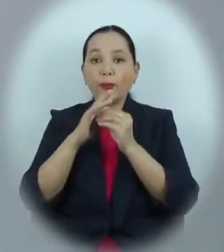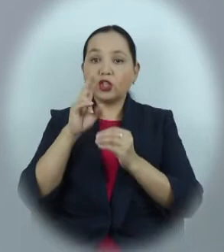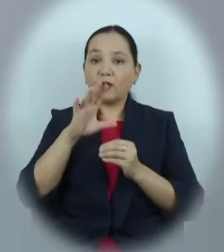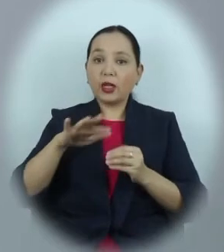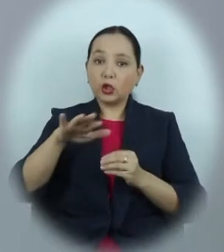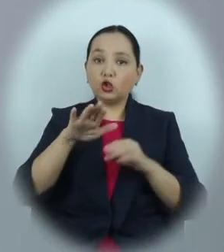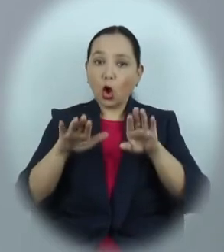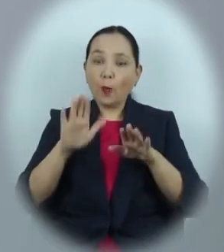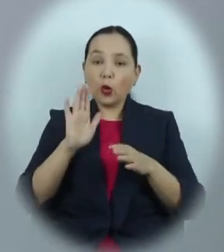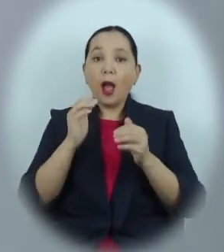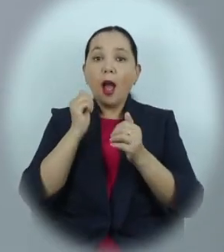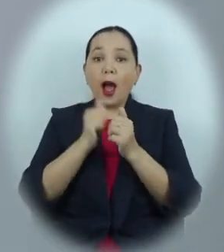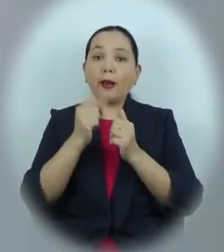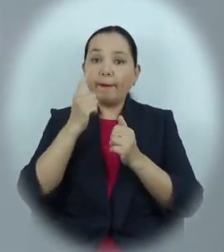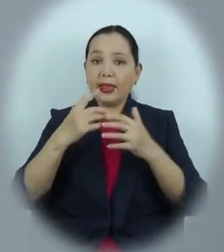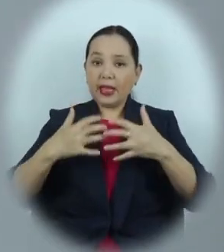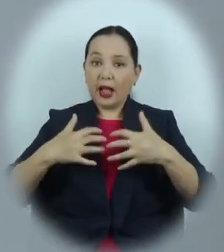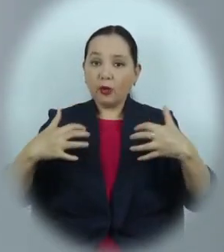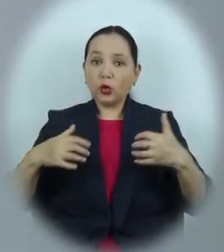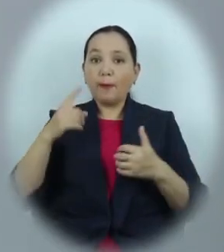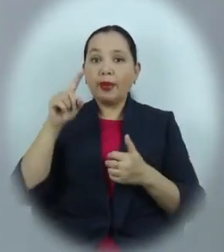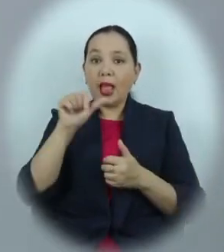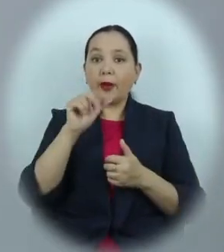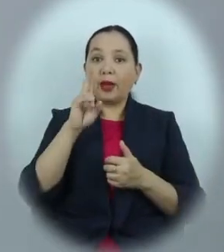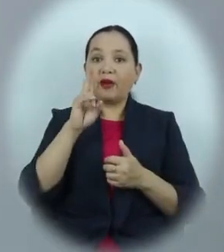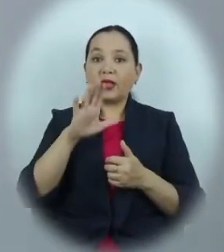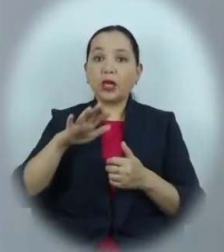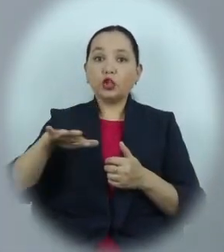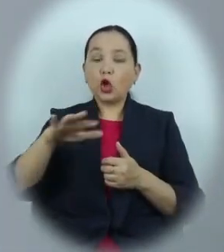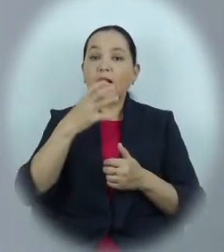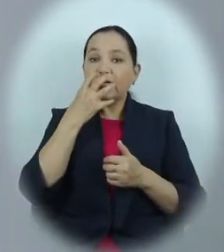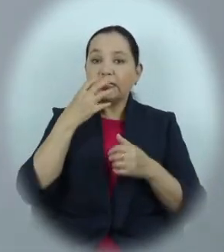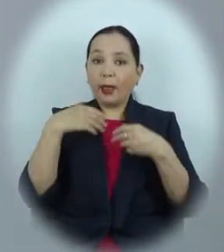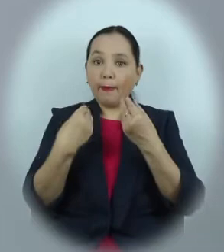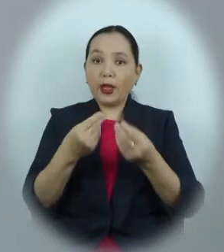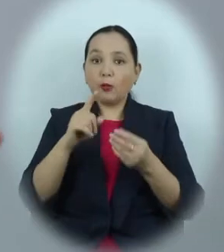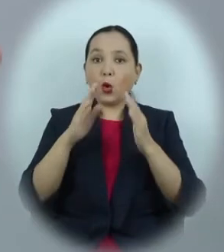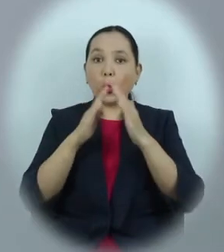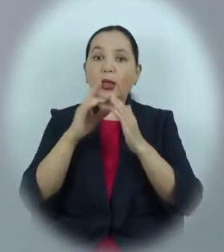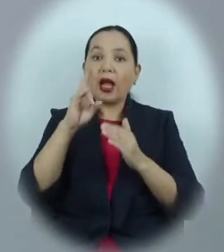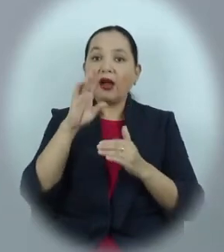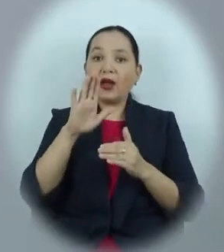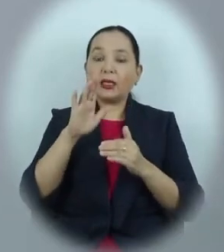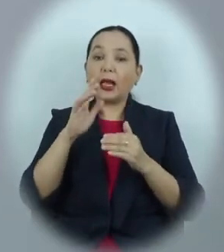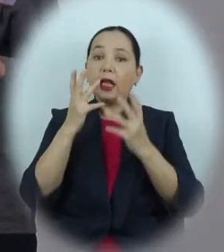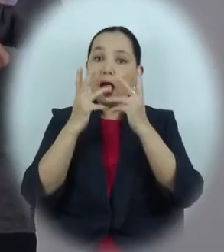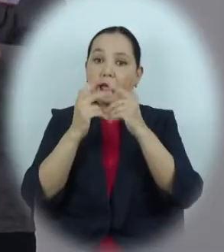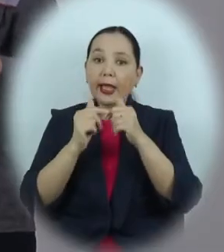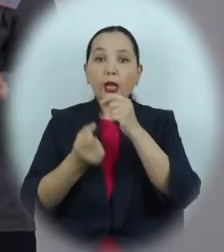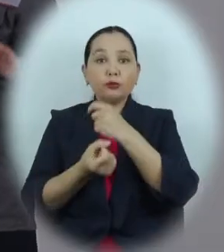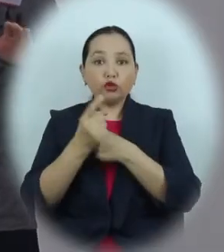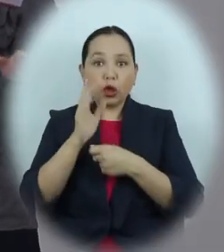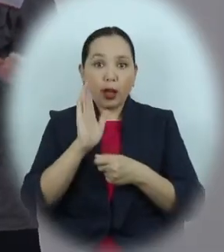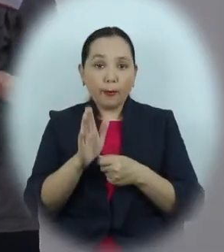bo'lsa, har bitta qovurg'asi 1,5 kvadrat joyni isitib beradi. Bu uyda kvadratdan kelib chiqib,